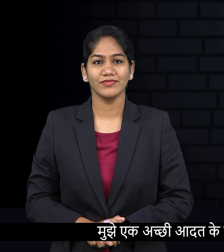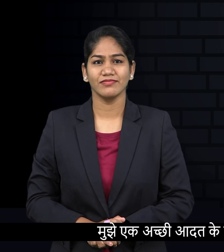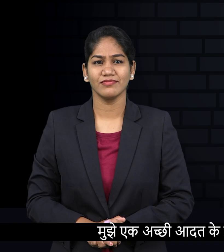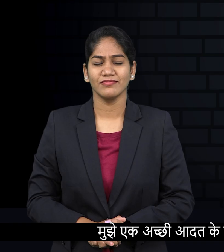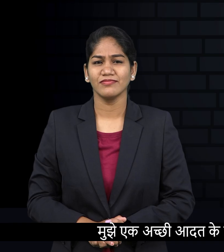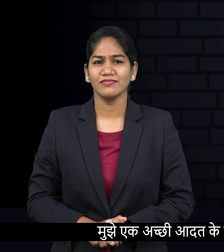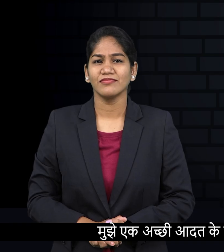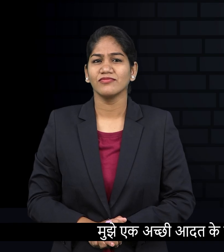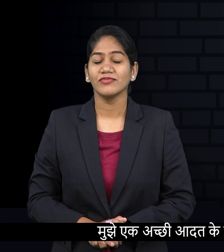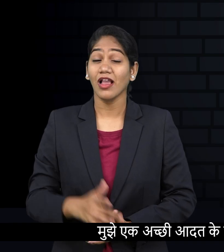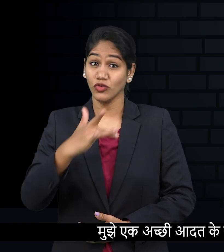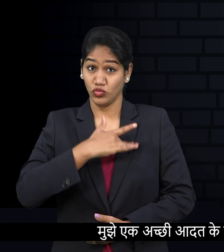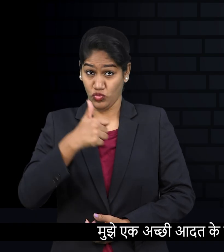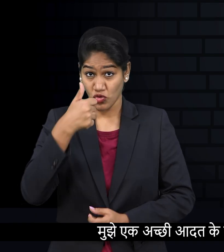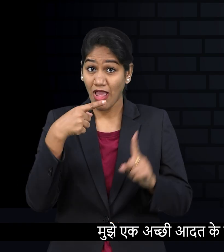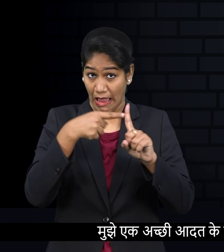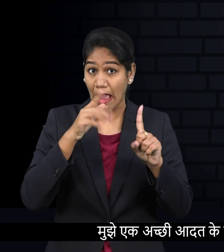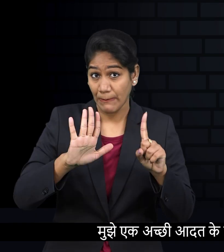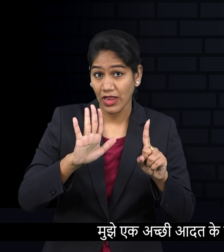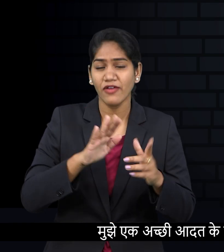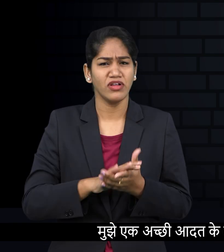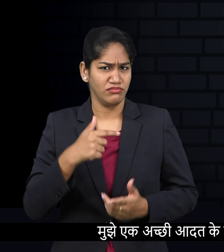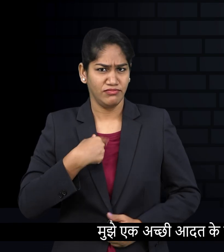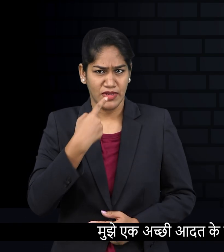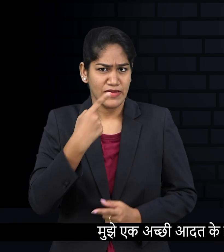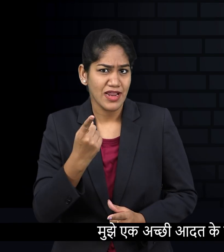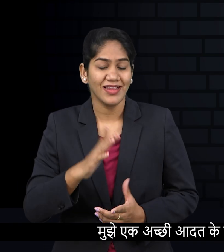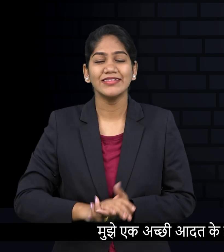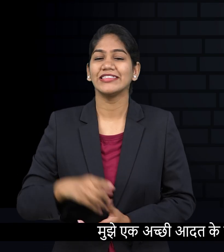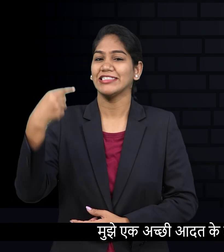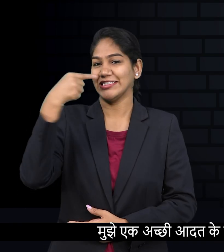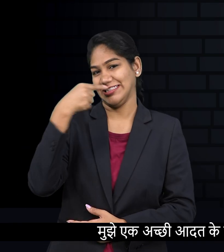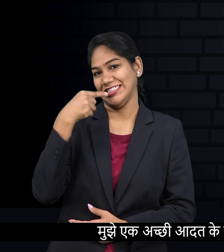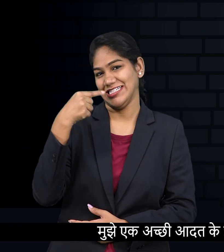मुझे एक अच्छी आदत के बारे में बताने दें। अपने दांत ब्रश करना।